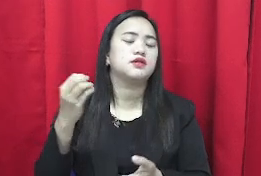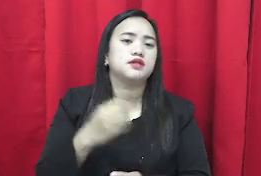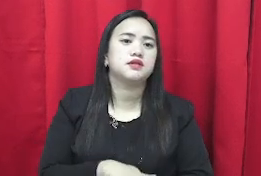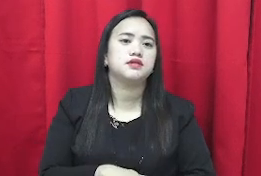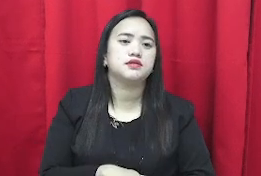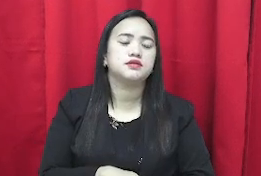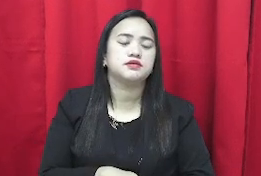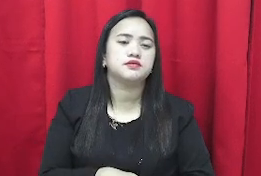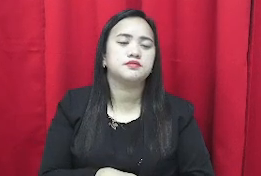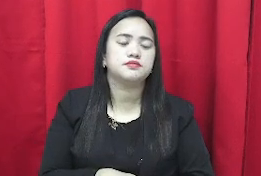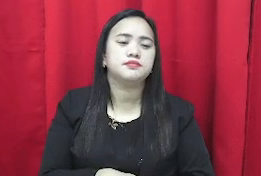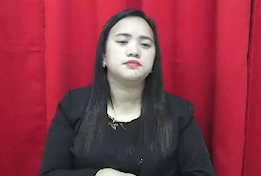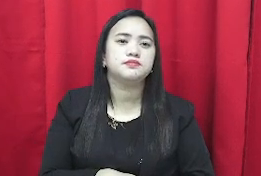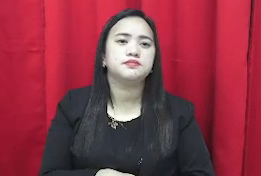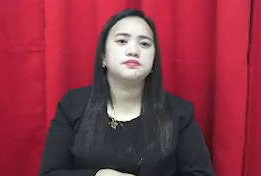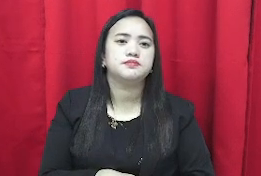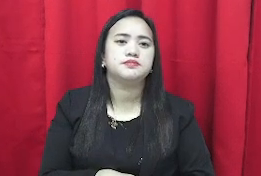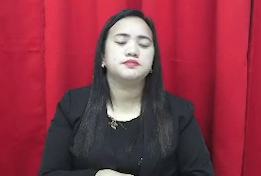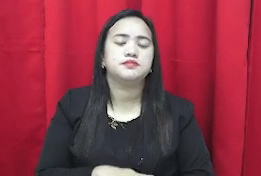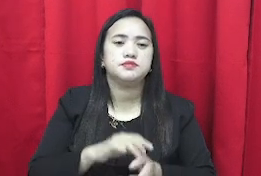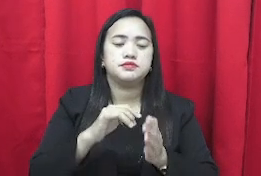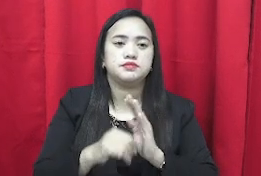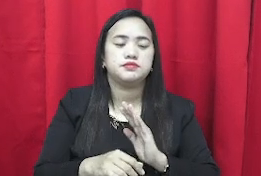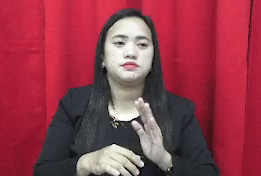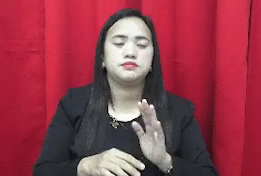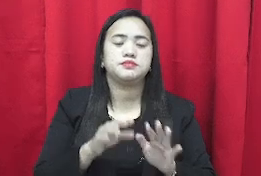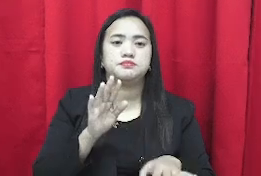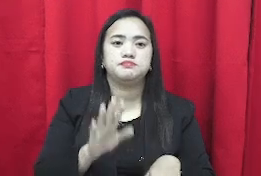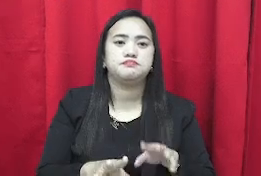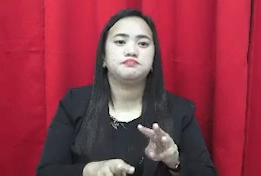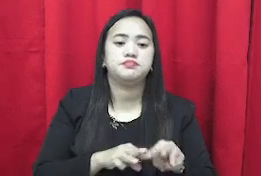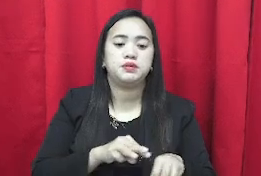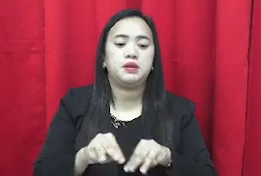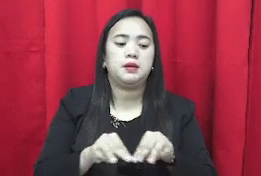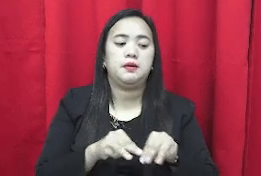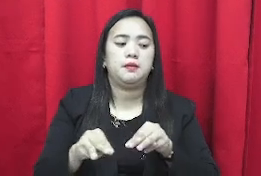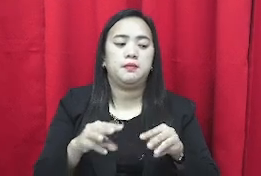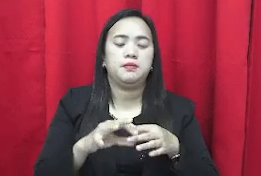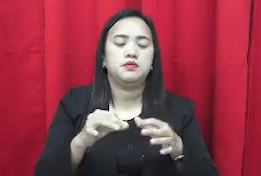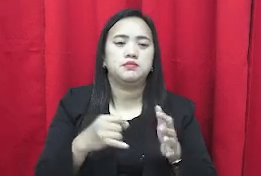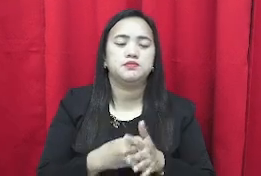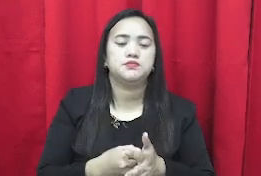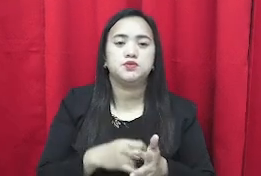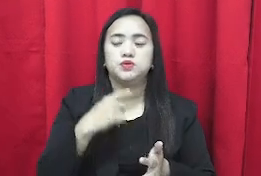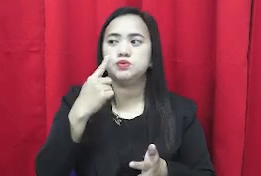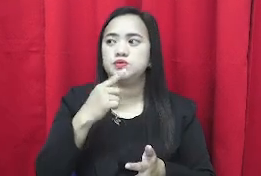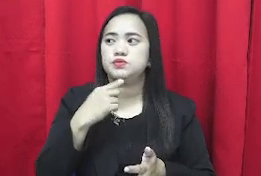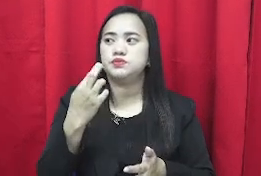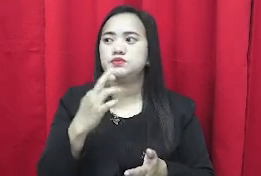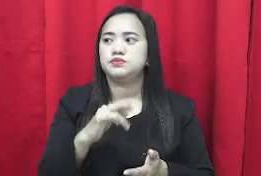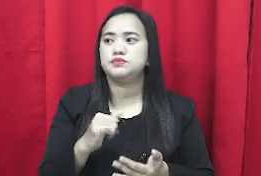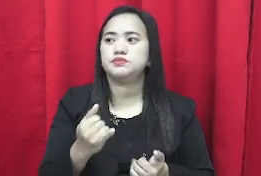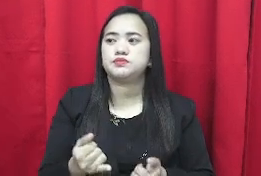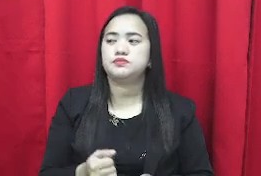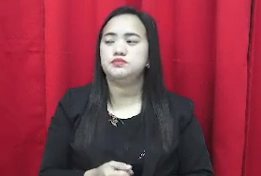ano ngayun nga magmartsa na lang sir Rudy ' ba Sinong Sinong kabataan ngayon